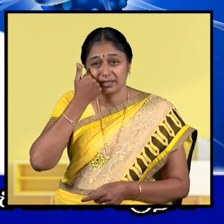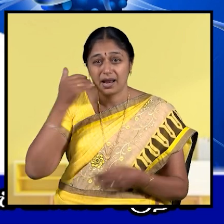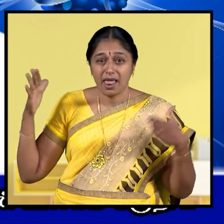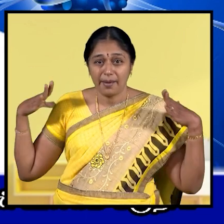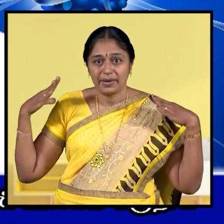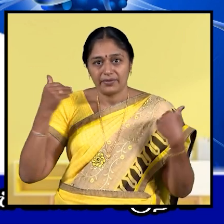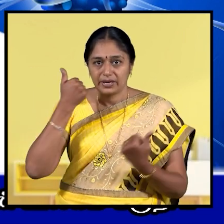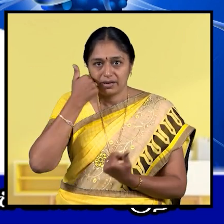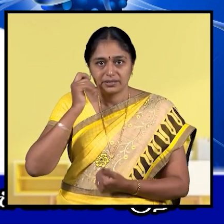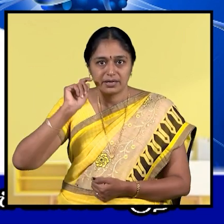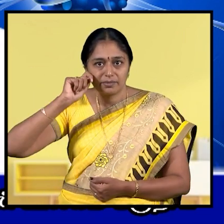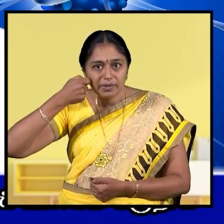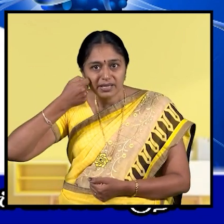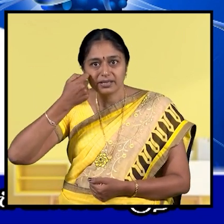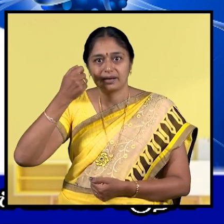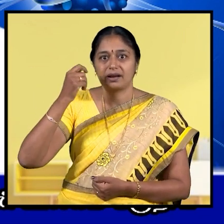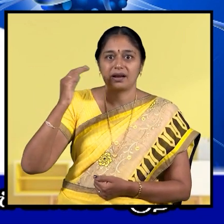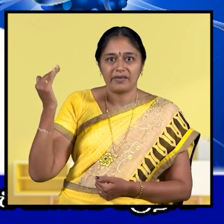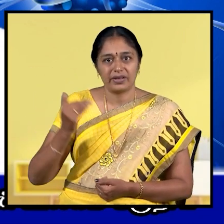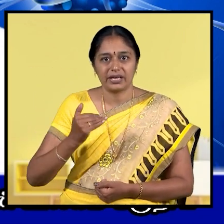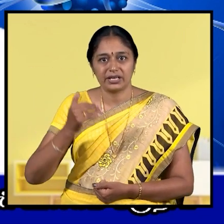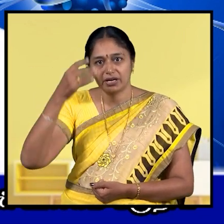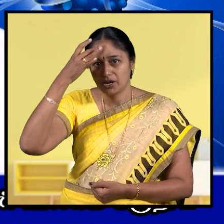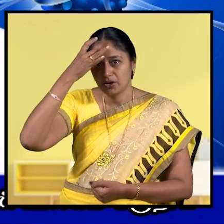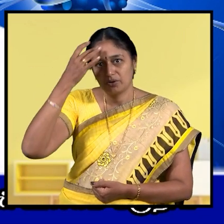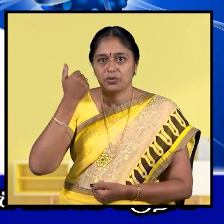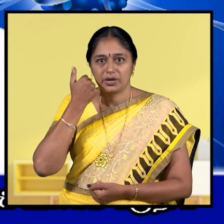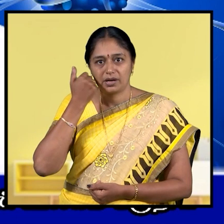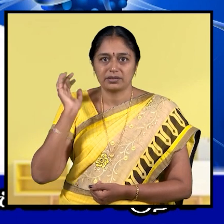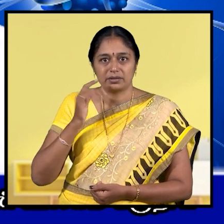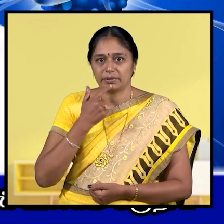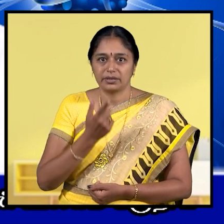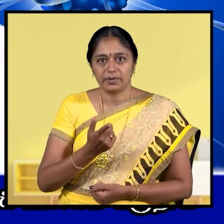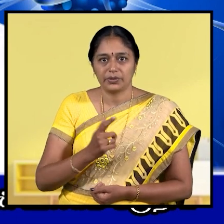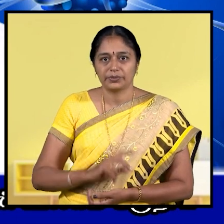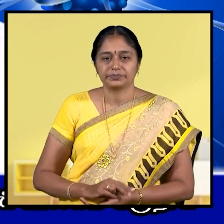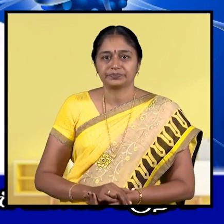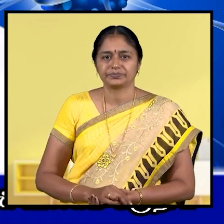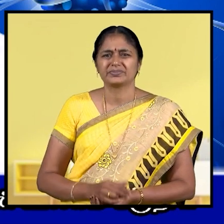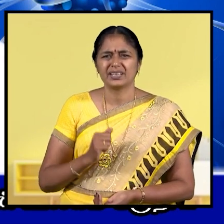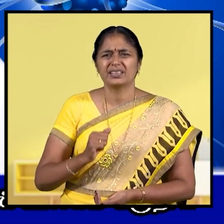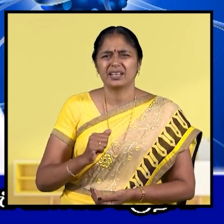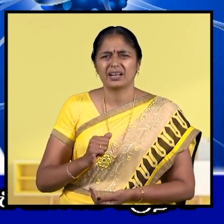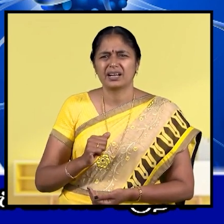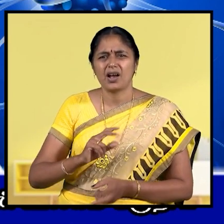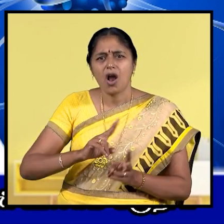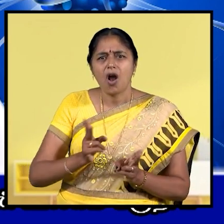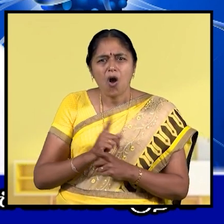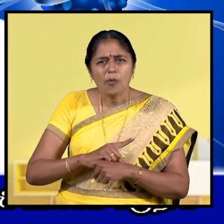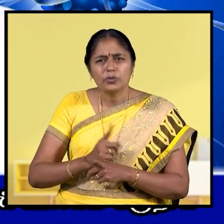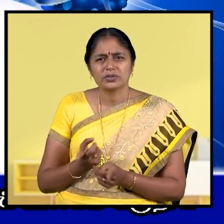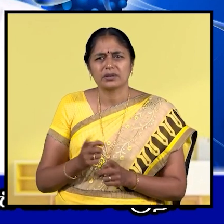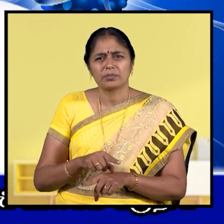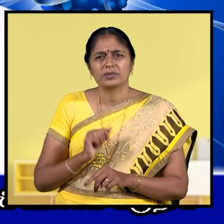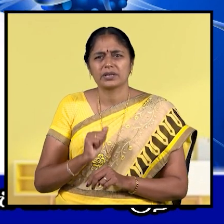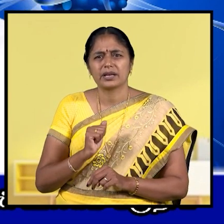மனிதர்களை எப்படி நோயை பரப்புனாங்கன்னு. இப்போ இந்த நோயெல்லாம் நம்ம வந்து எப்படி எதிர்த்து நம்ம வந்து செயல்படணும், இதுக்கு எதிர்ப்பது நம்ம என்ன பண்ணலாம் அப்படிங்கிறத தெரிஞ்சுக்கணும். சரி,